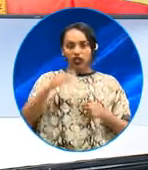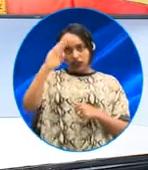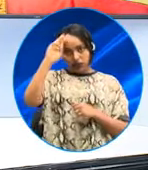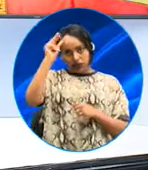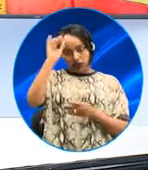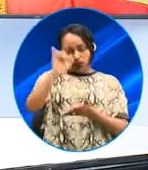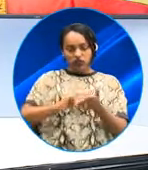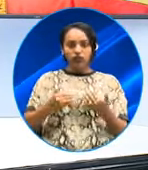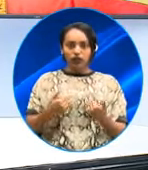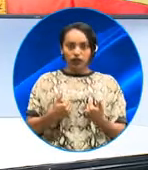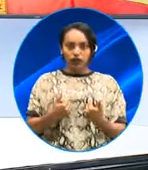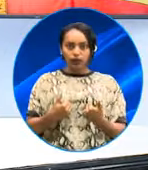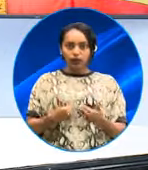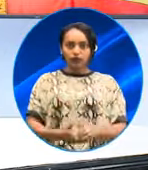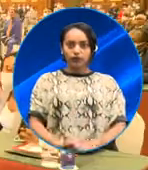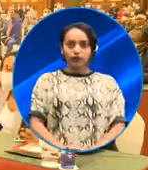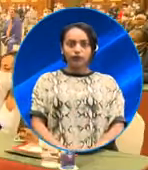ሰብስቤ ባየው ዝርዝር አለው።